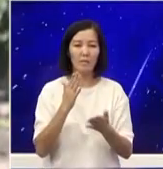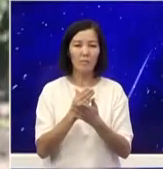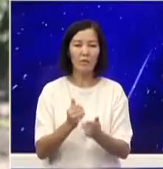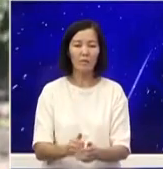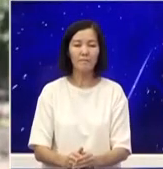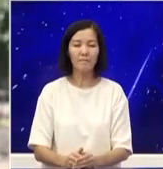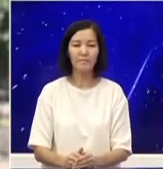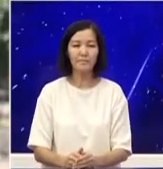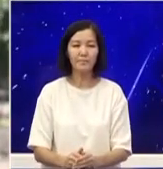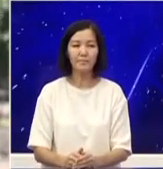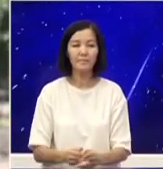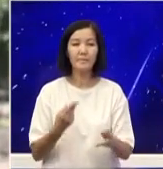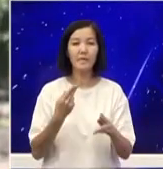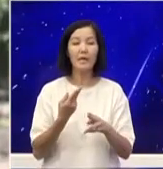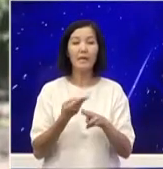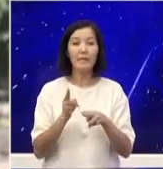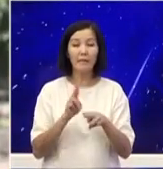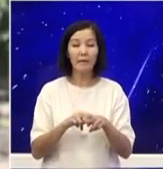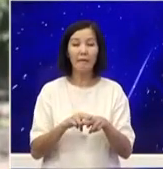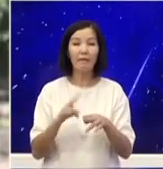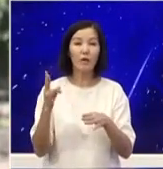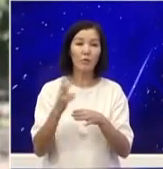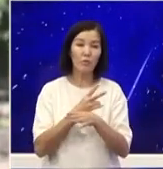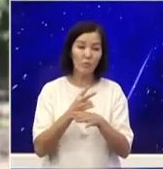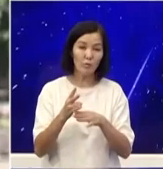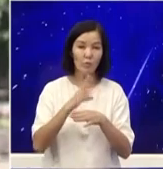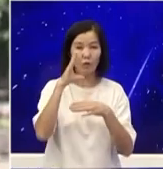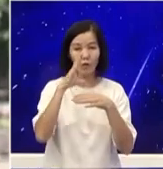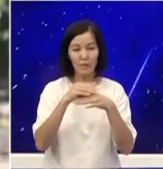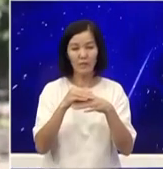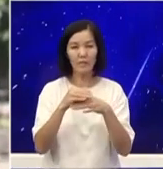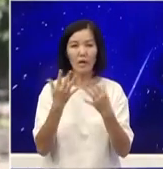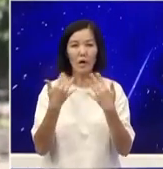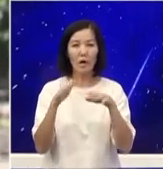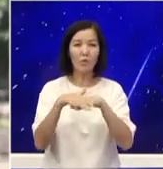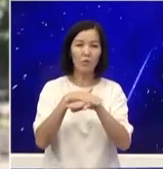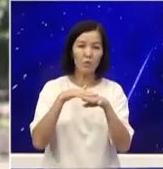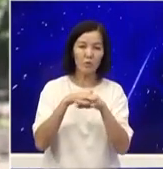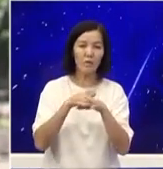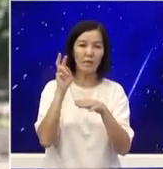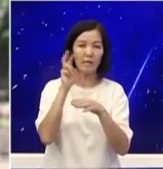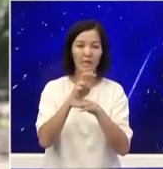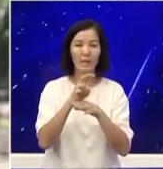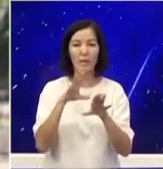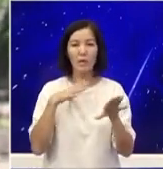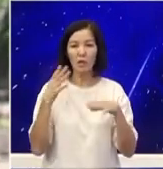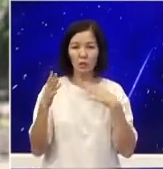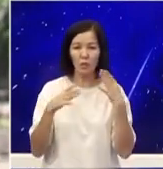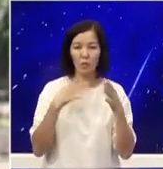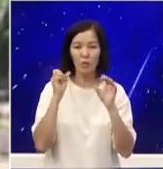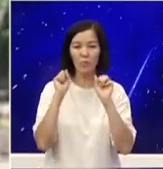Тек қана спортшылар ғана емес, кешкі мезгілде ауыл тұрғындары да кеп шынығуға болады.